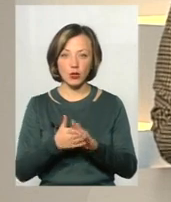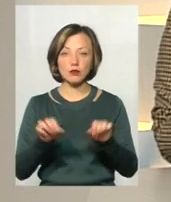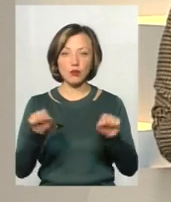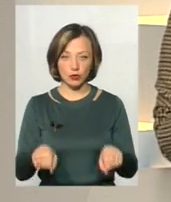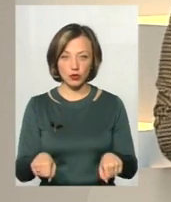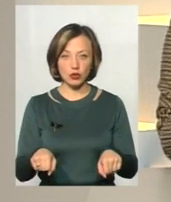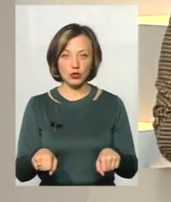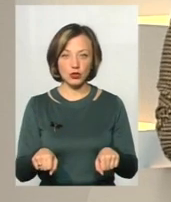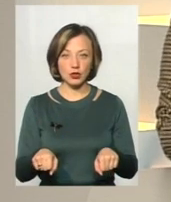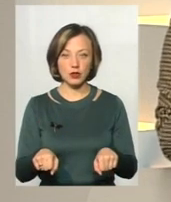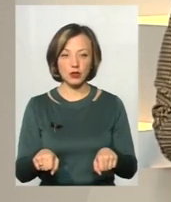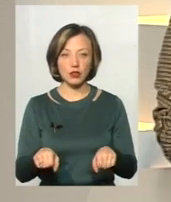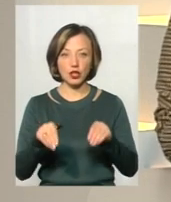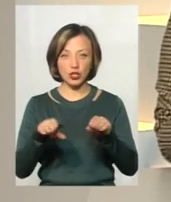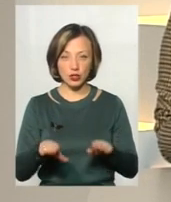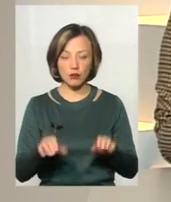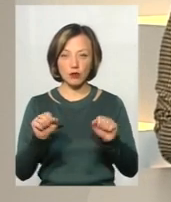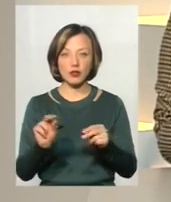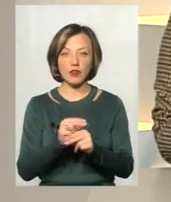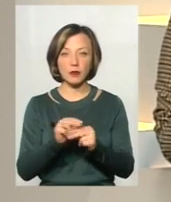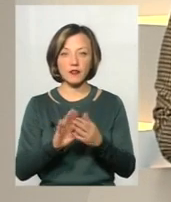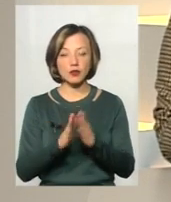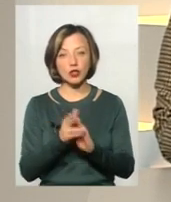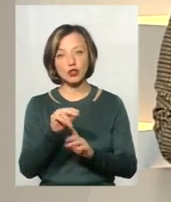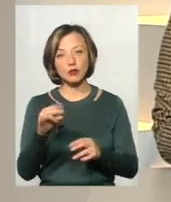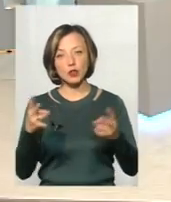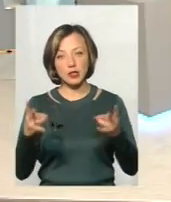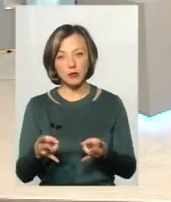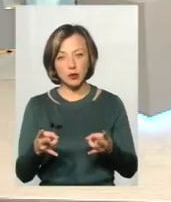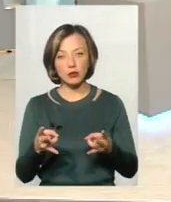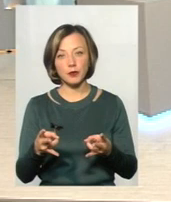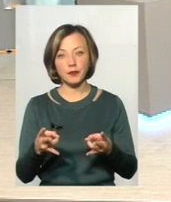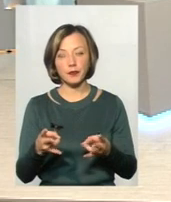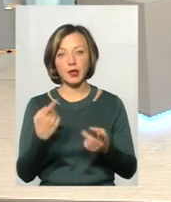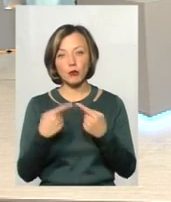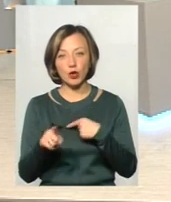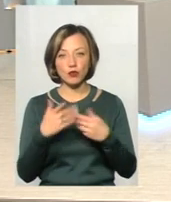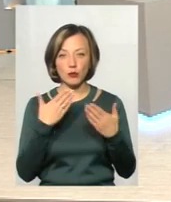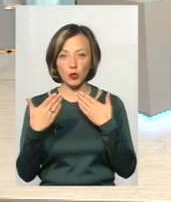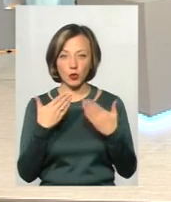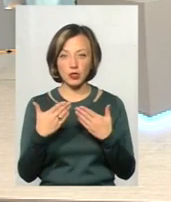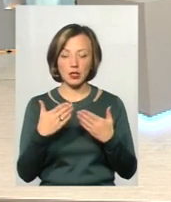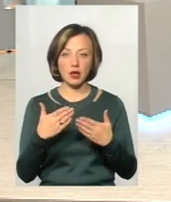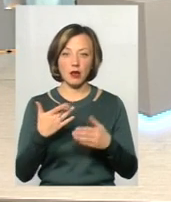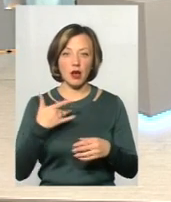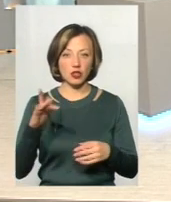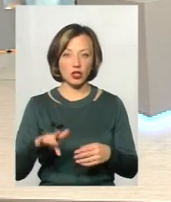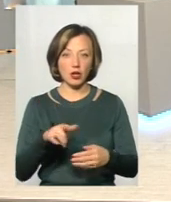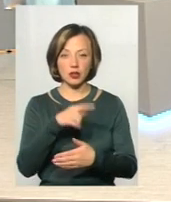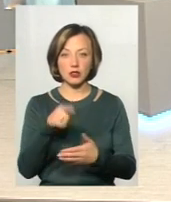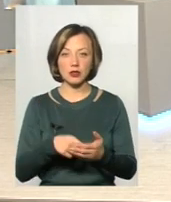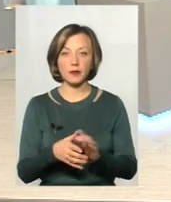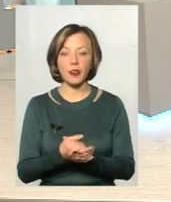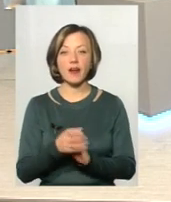може, точніше, це рішення може виправити ситуацію, чи потрібно все ж таки по-іншому підходити і кардинальніше? Ну,